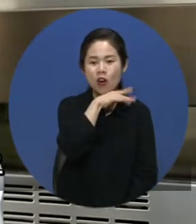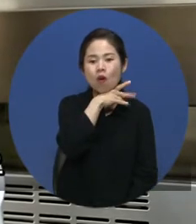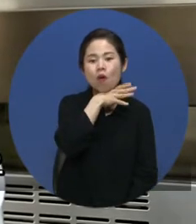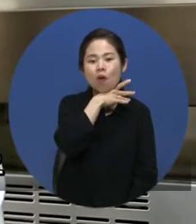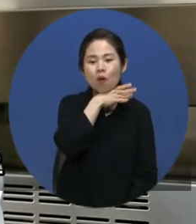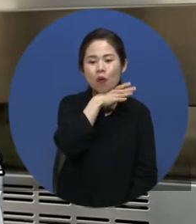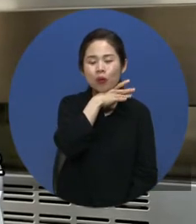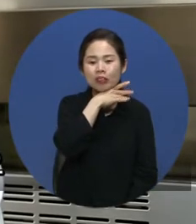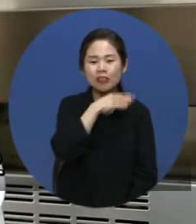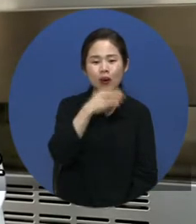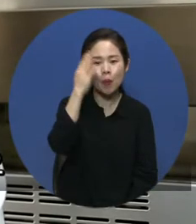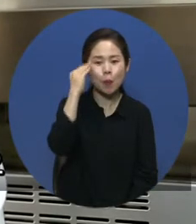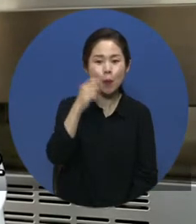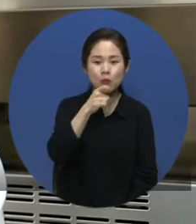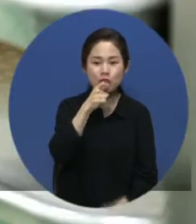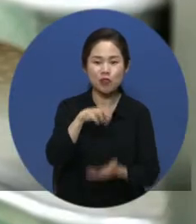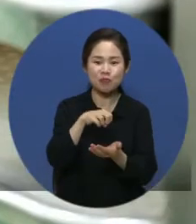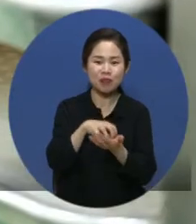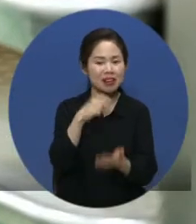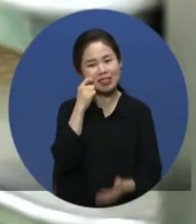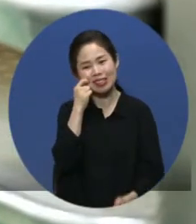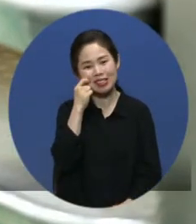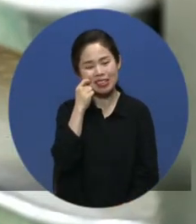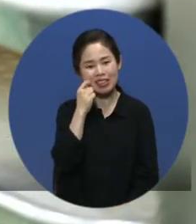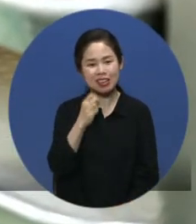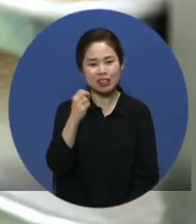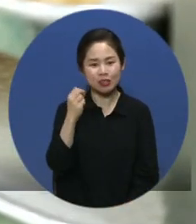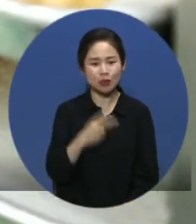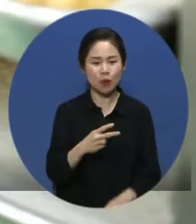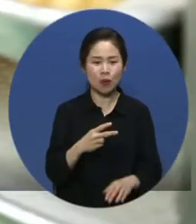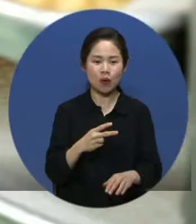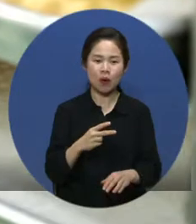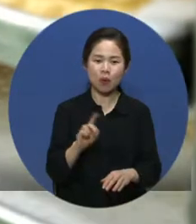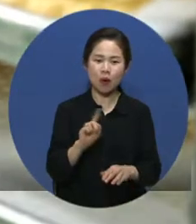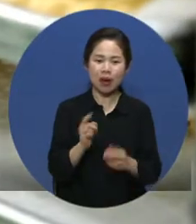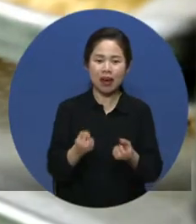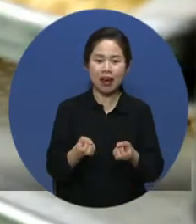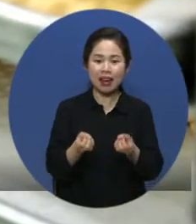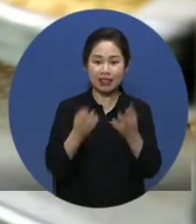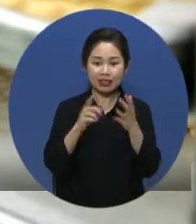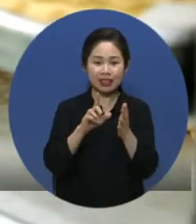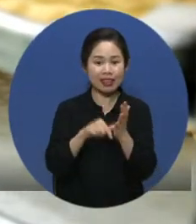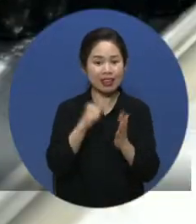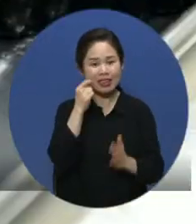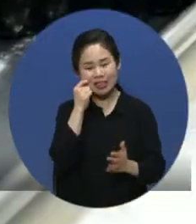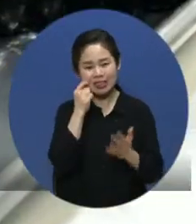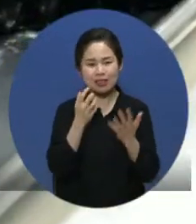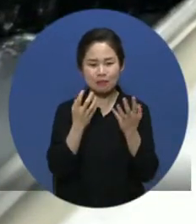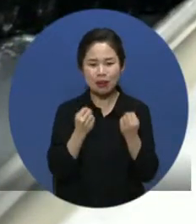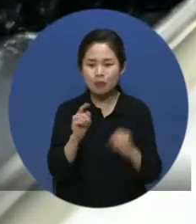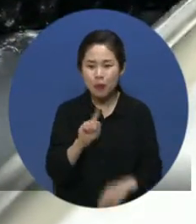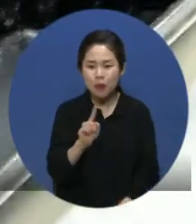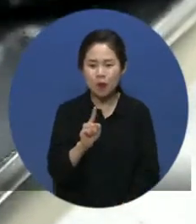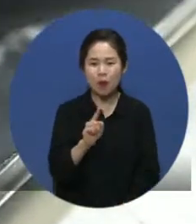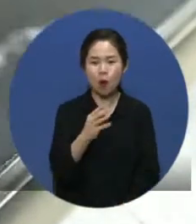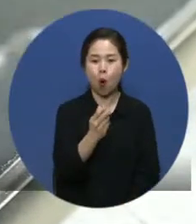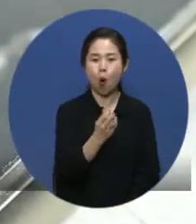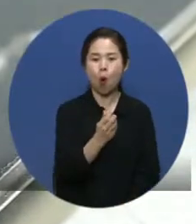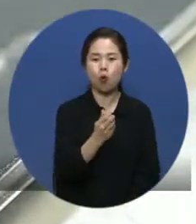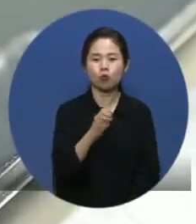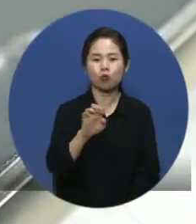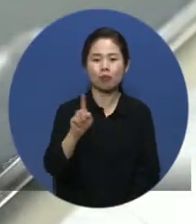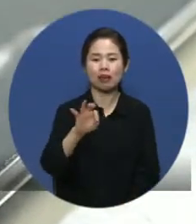인기가 좋고요. 그 다음에는 저희 어느 행사에서나 가장 인기 품목인 콘파이가 가장 인기 있게 팔리고